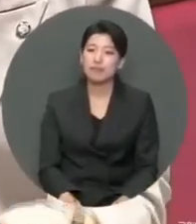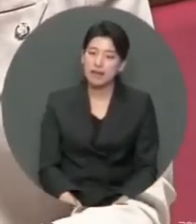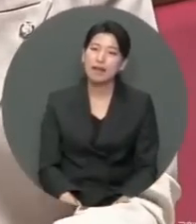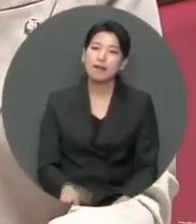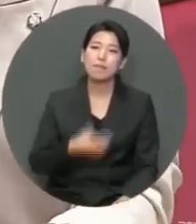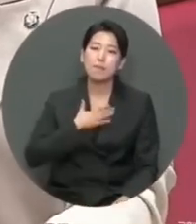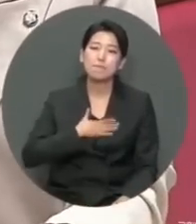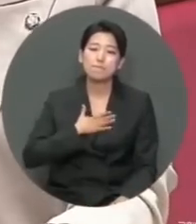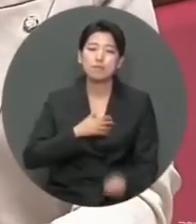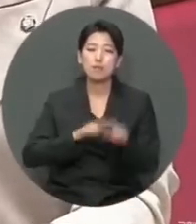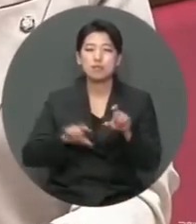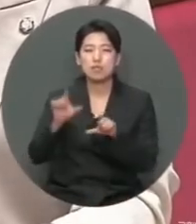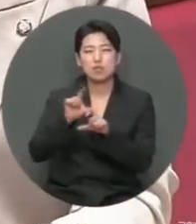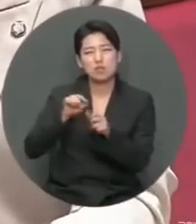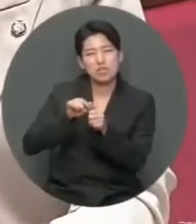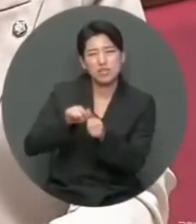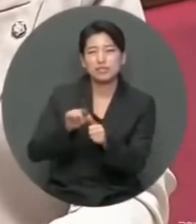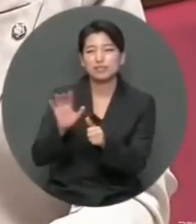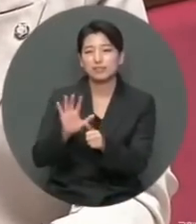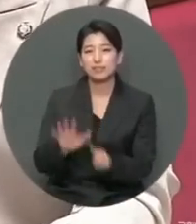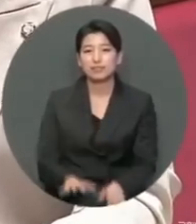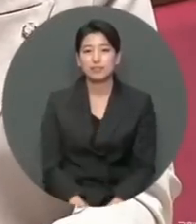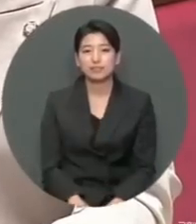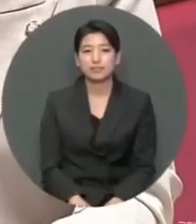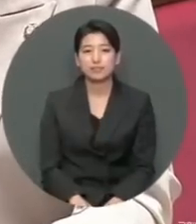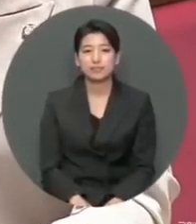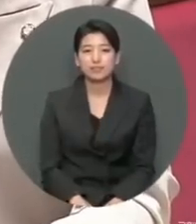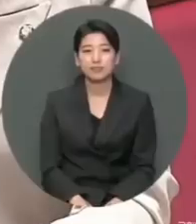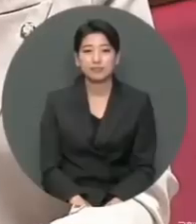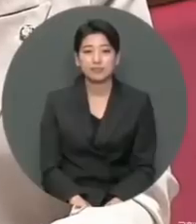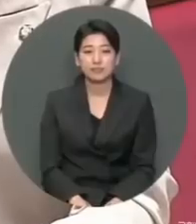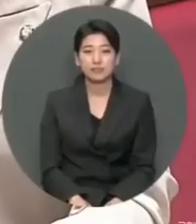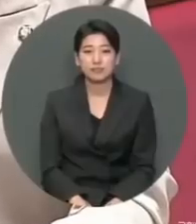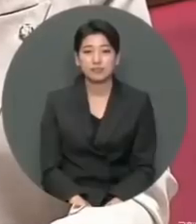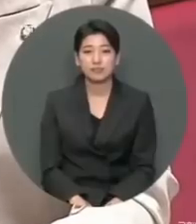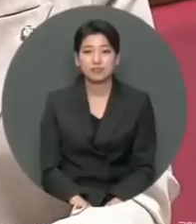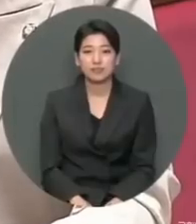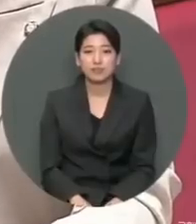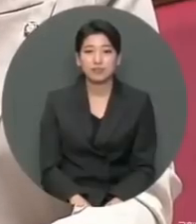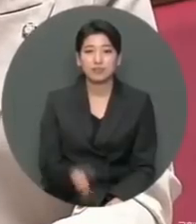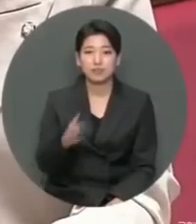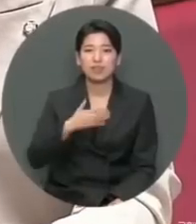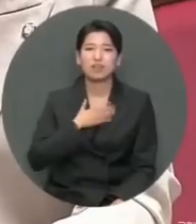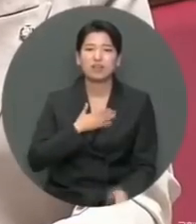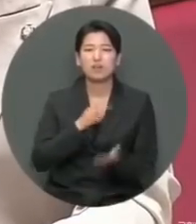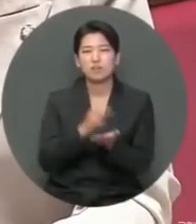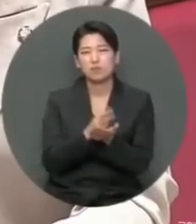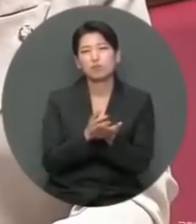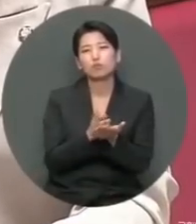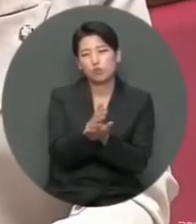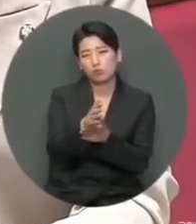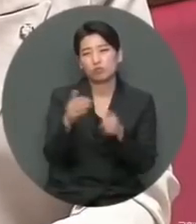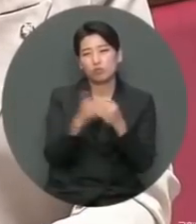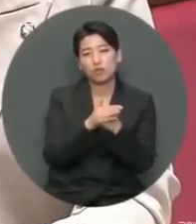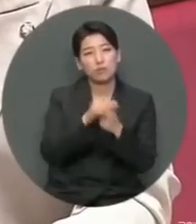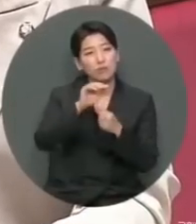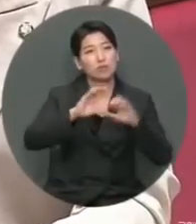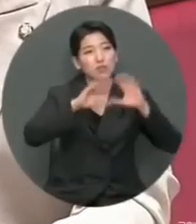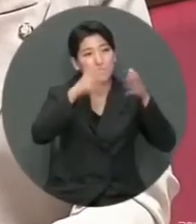없고 근데 이제 저는 법률가라 가지고 사실 이제 이런 것들이 중요하게 보이거든요. 근데 이런 견지에서